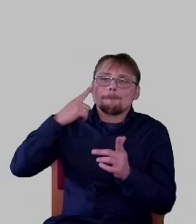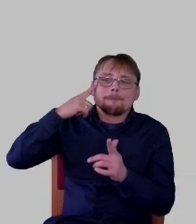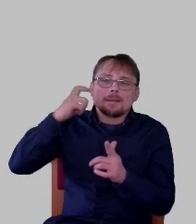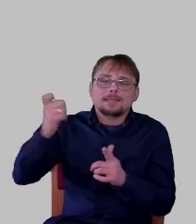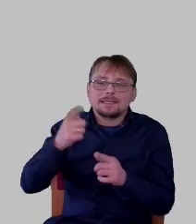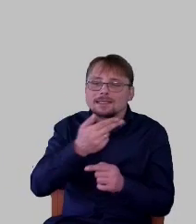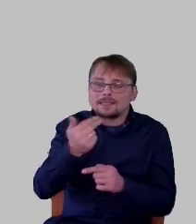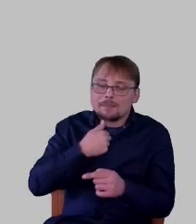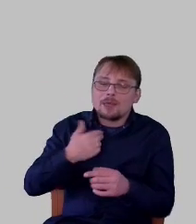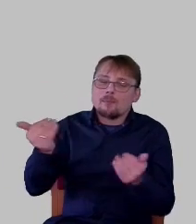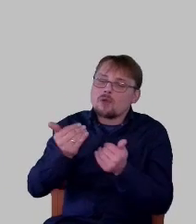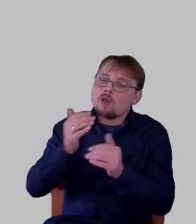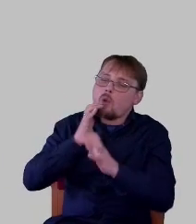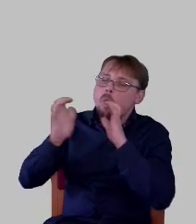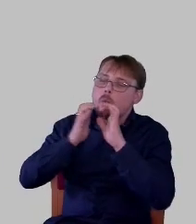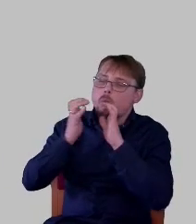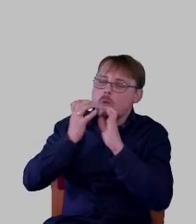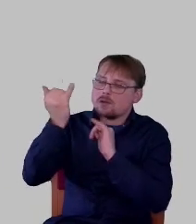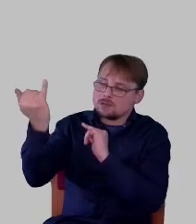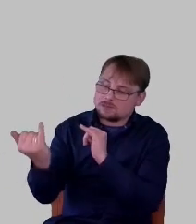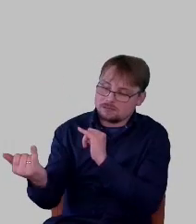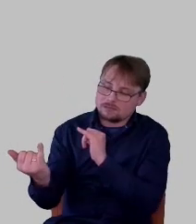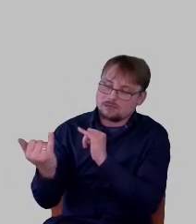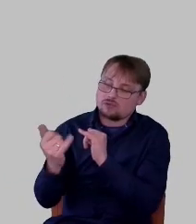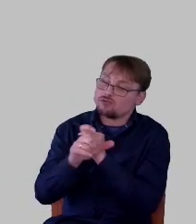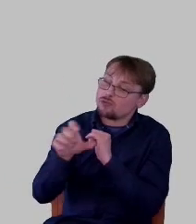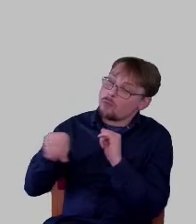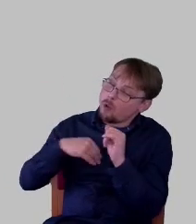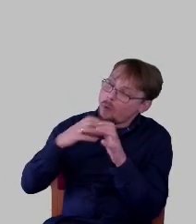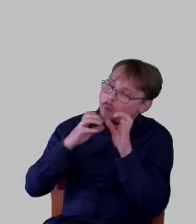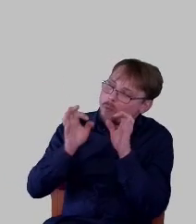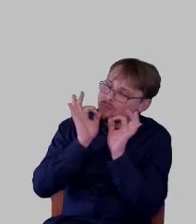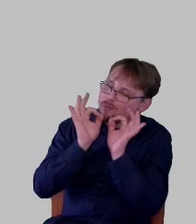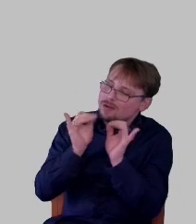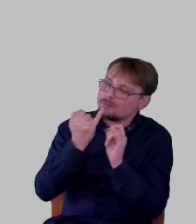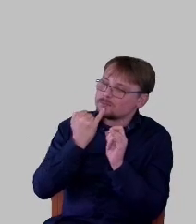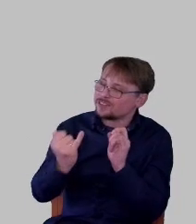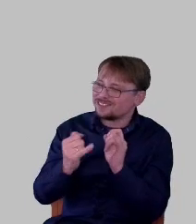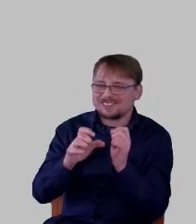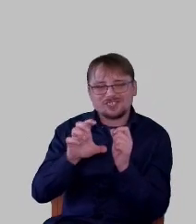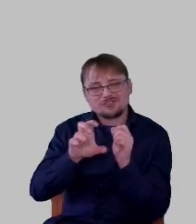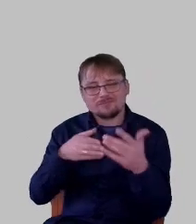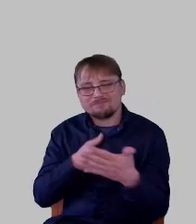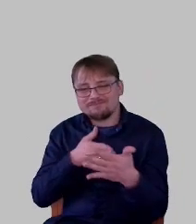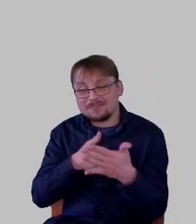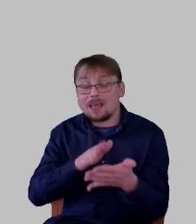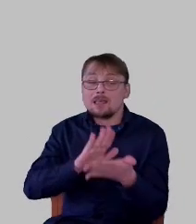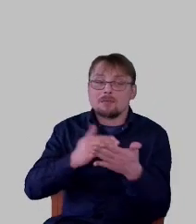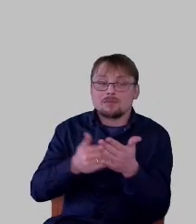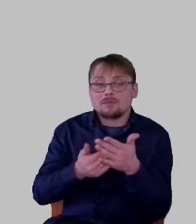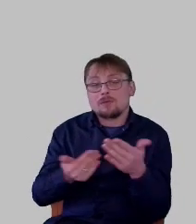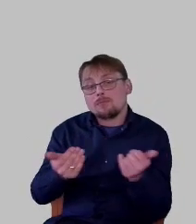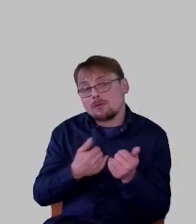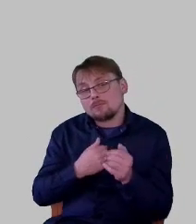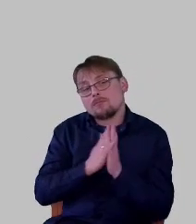dziecka w możliwości komunikowania się z otoczeniem, czyli zwrócenie uwagi na zapewnienie uczenia czy języka migowego,